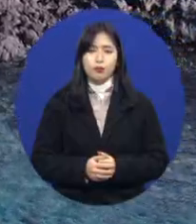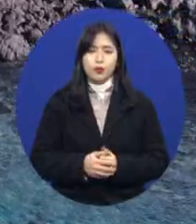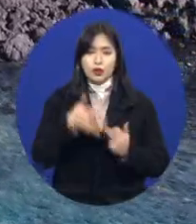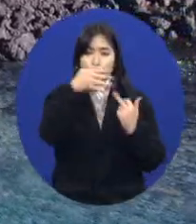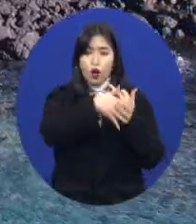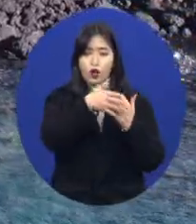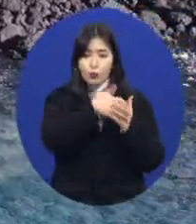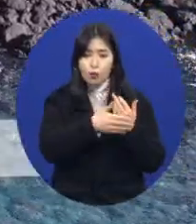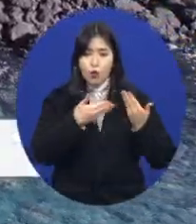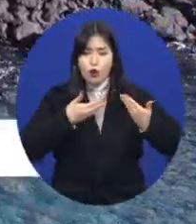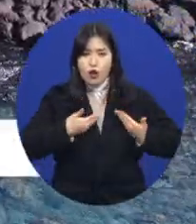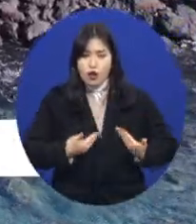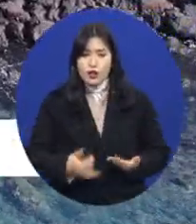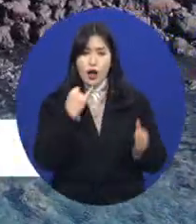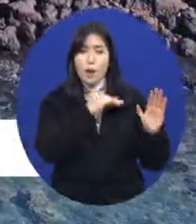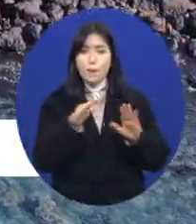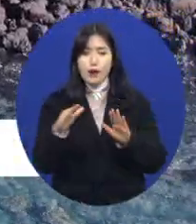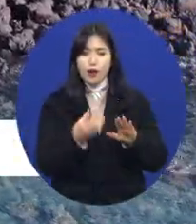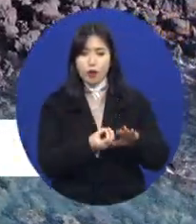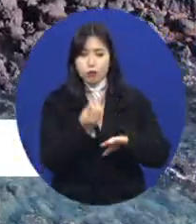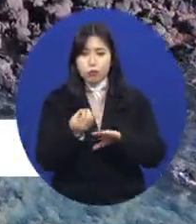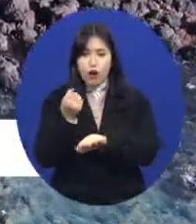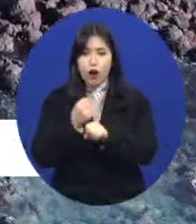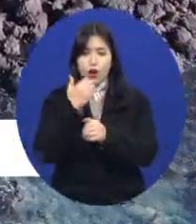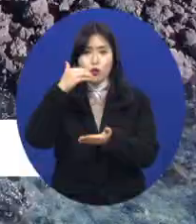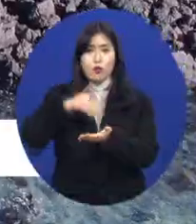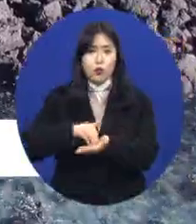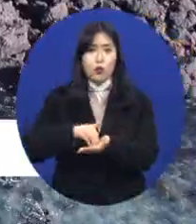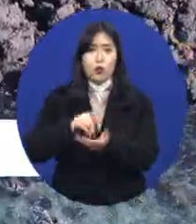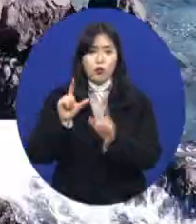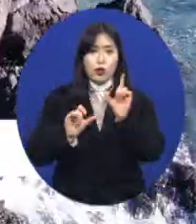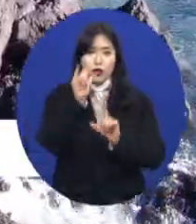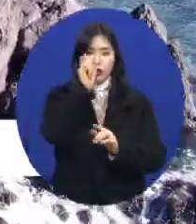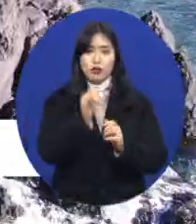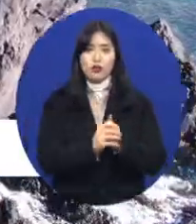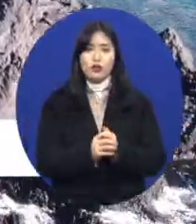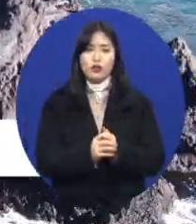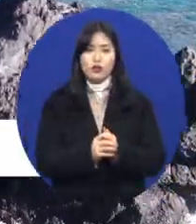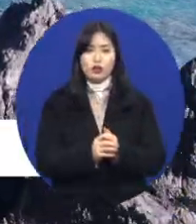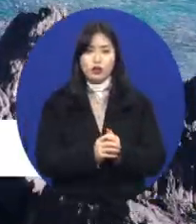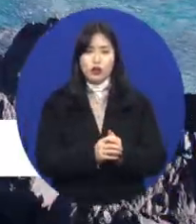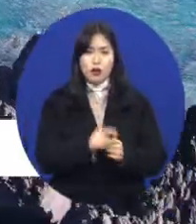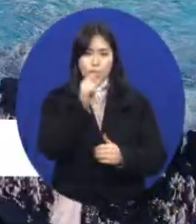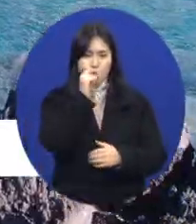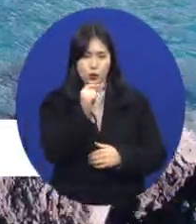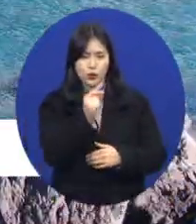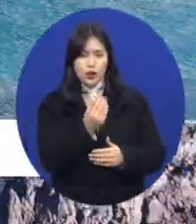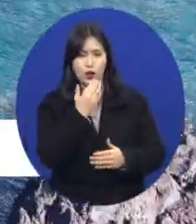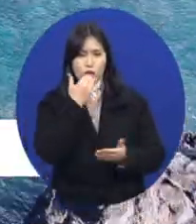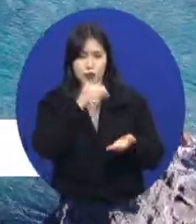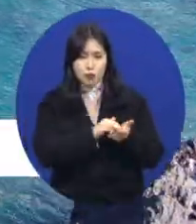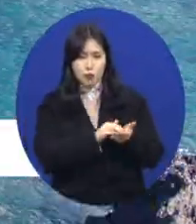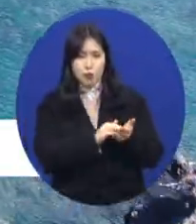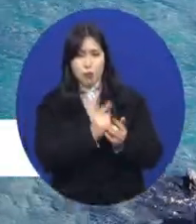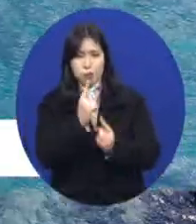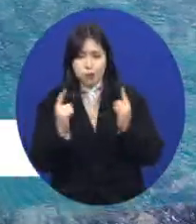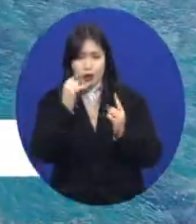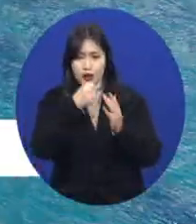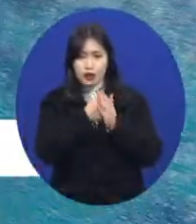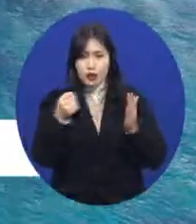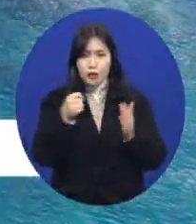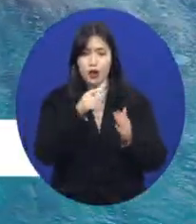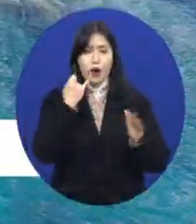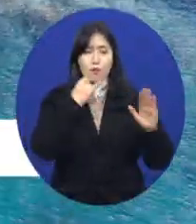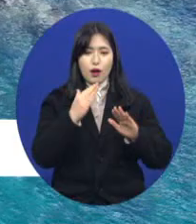서귀포의 한적한 바닷가에 솟아 있는 기항 계속 뜰 뾰족한 현무암 들이 바닷물을 동그랗게